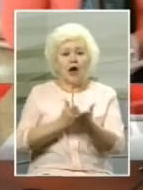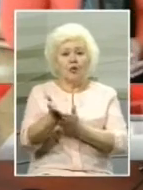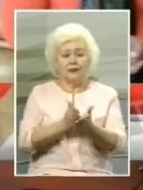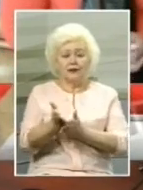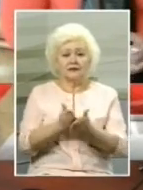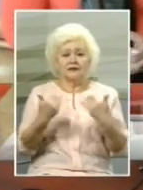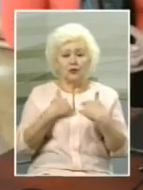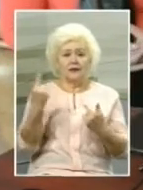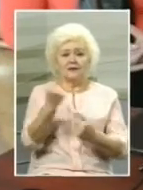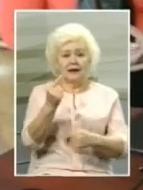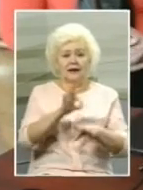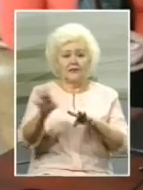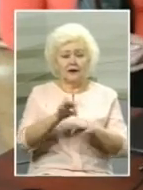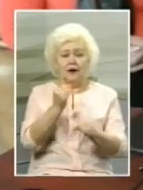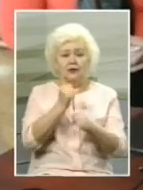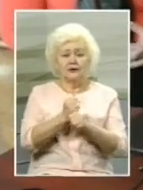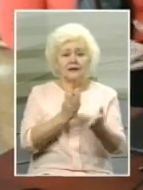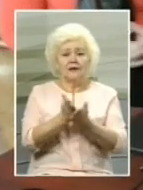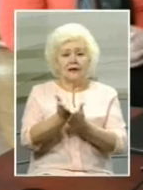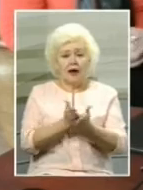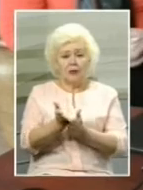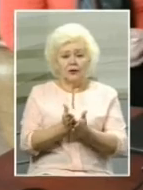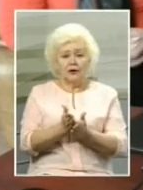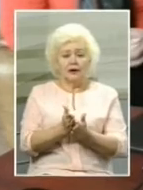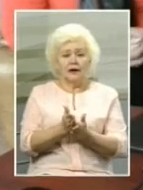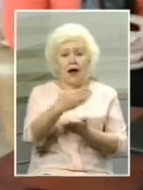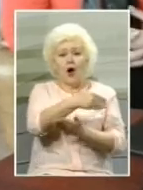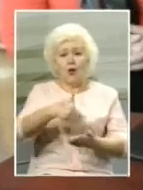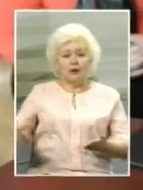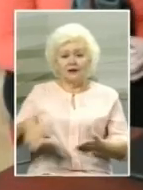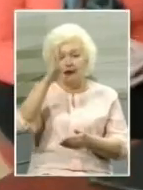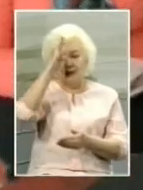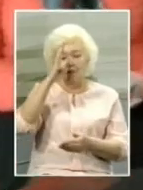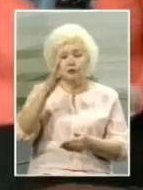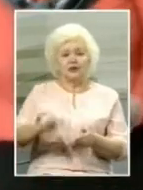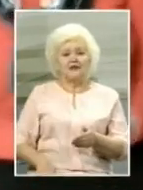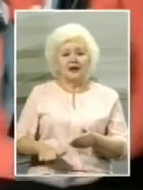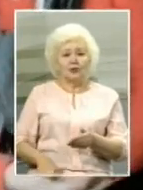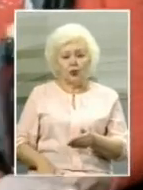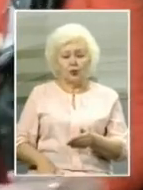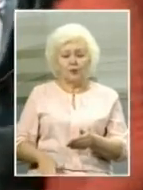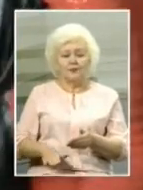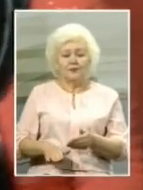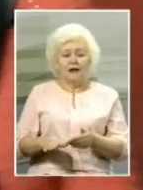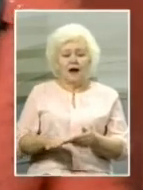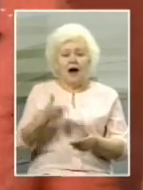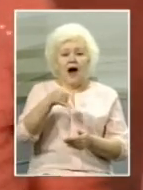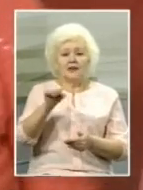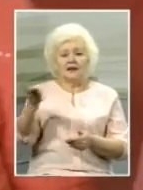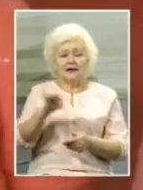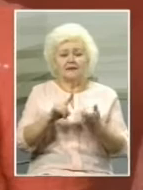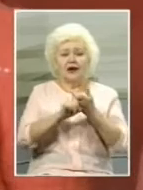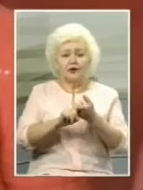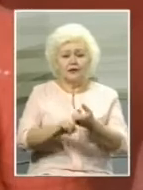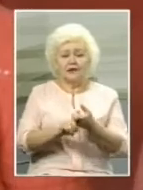нас на одной генетической, была сделана операция, отрезали мужчине ногу с гангреной. Это